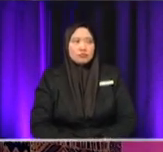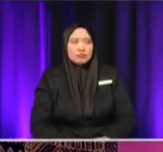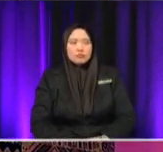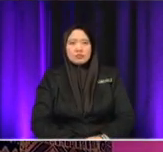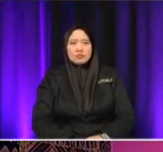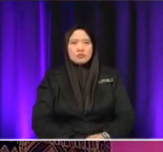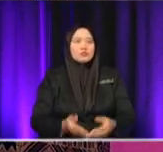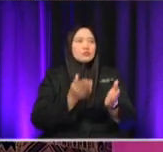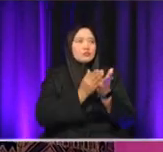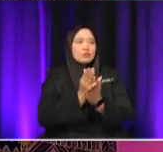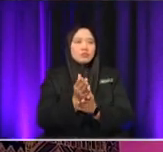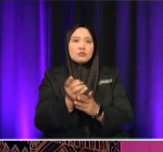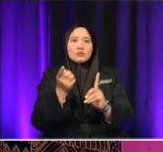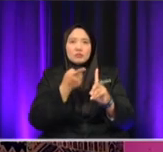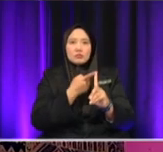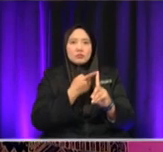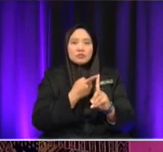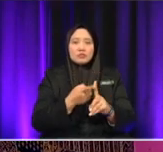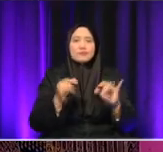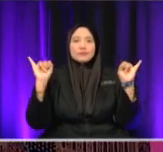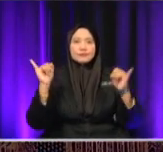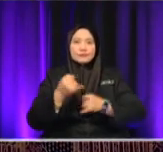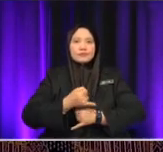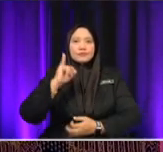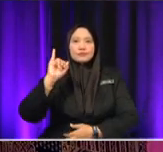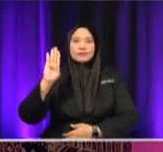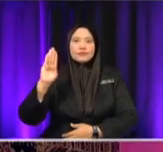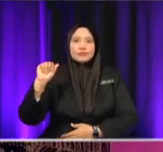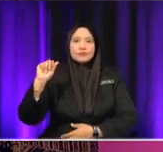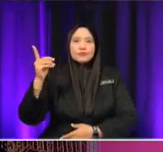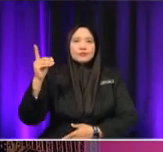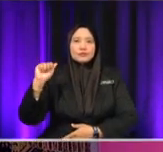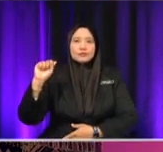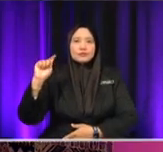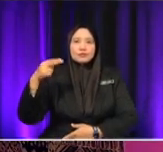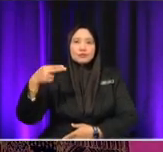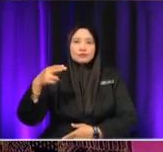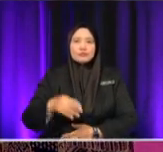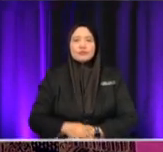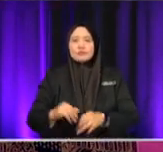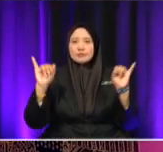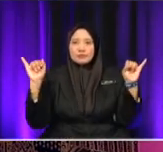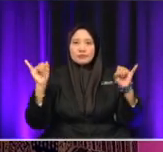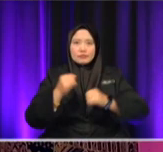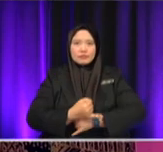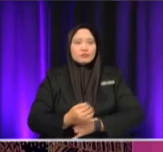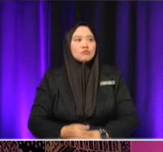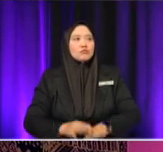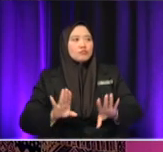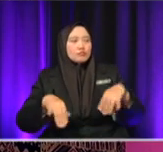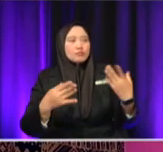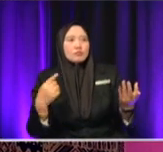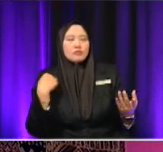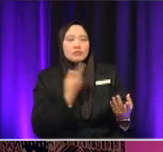suami dalam aspek yang kedua itu aspek ibadah kita lihat di sini ya yang pertama macam mana kita mendidik keluarga kita